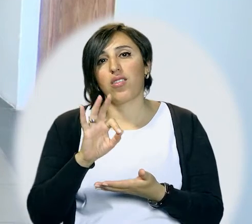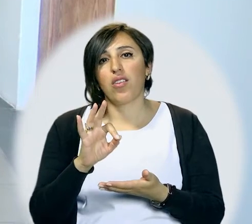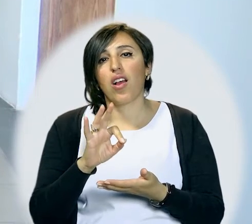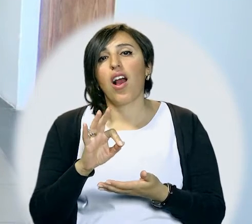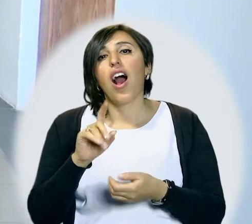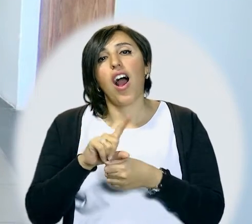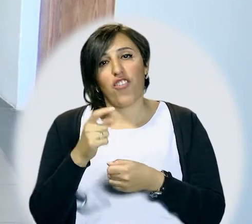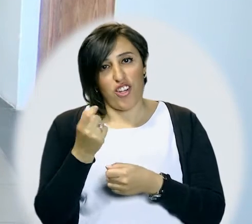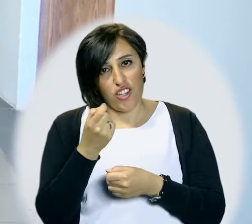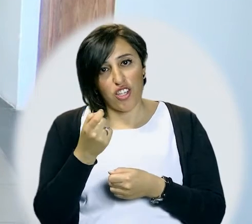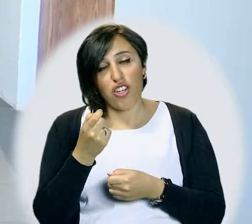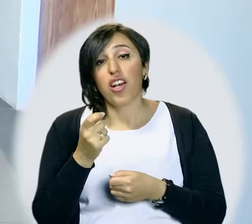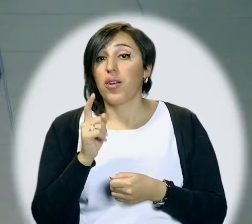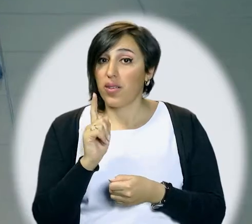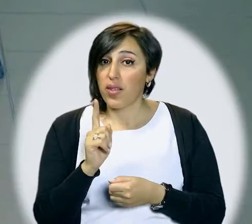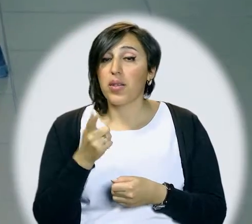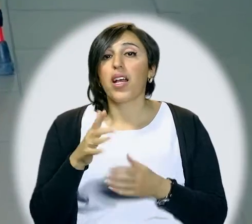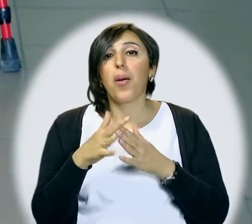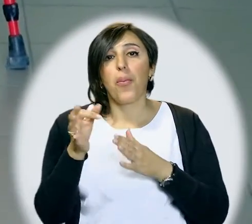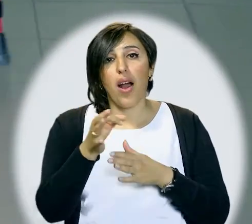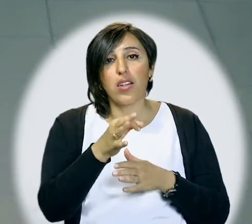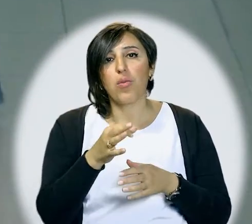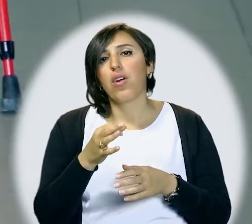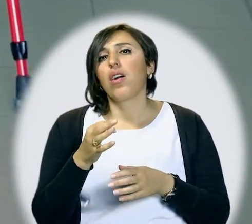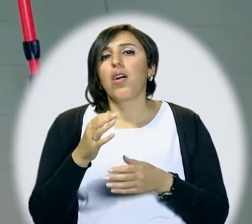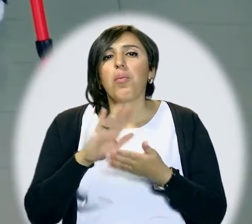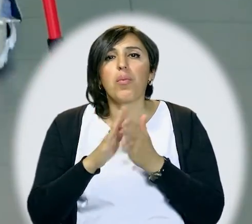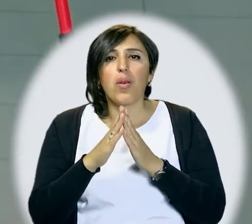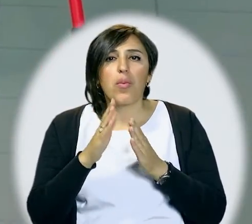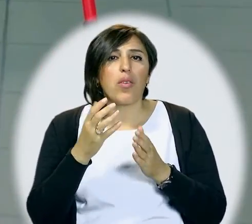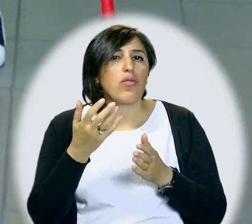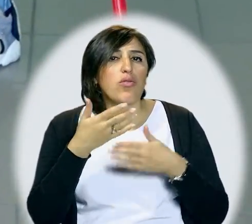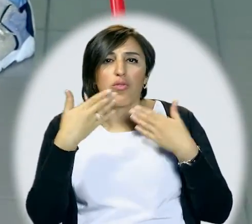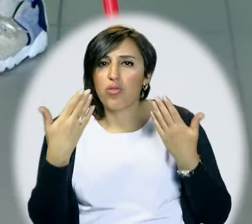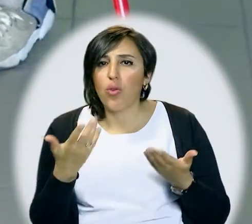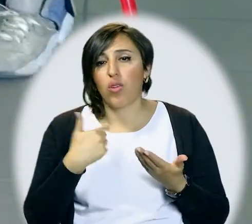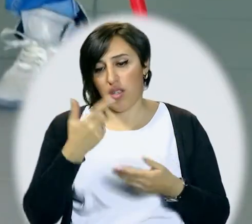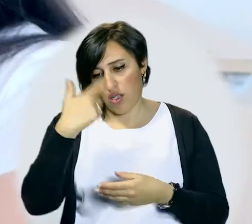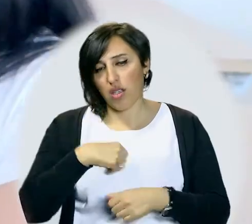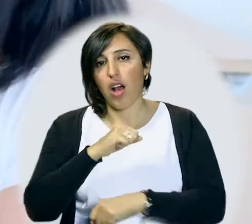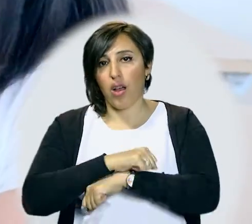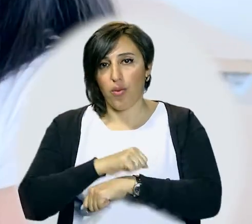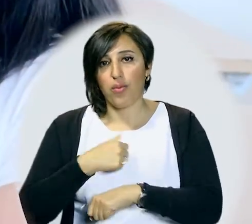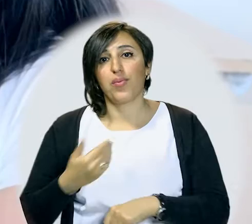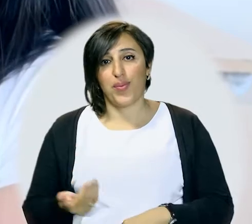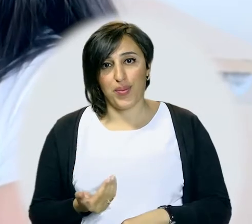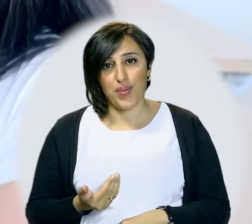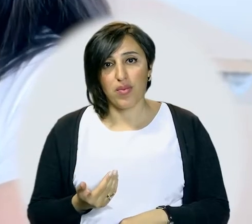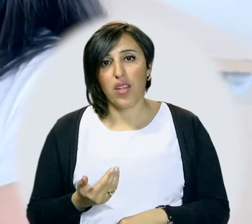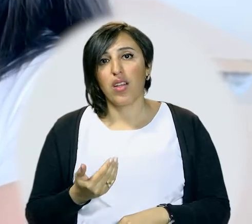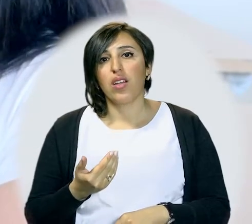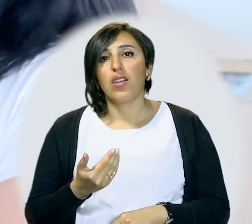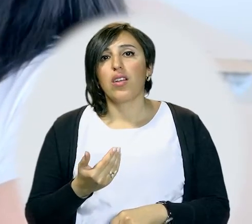խնդիրները ստեղ ամենի քիչ են, իսկ մարզերում չկա հարմարեցրած տրանսպորտ, նույն ես Աբովյան քաղաքից եմ,